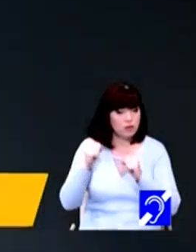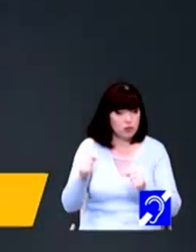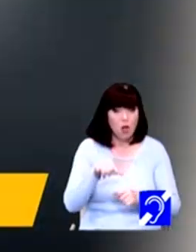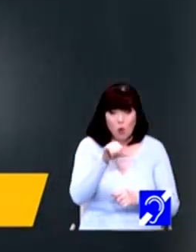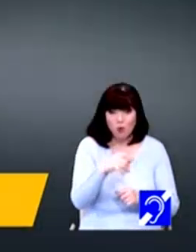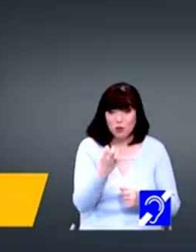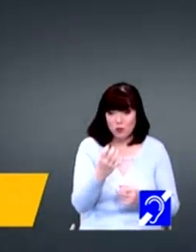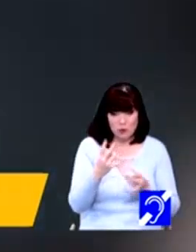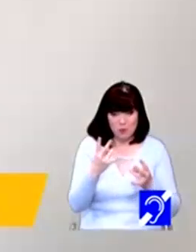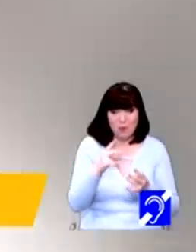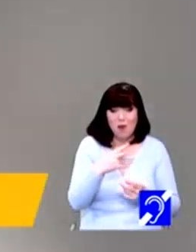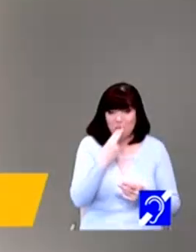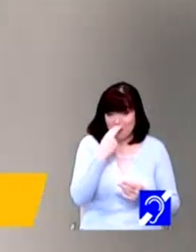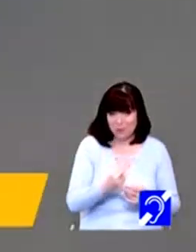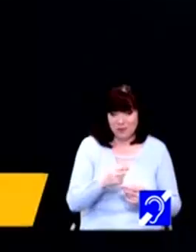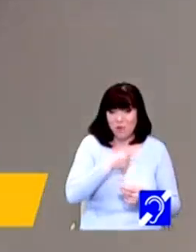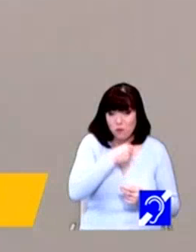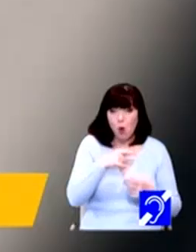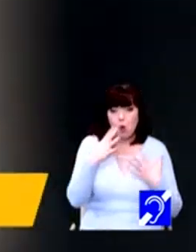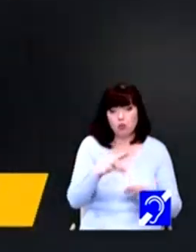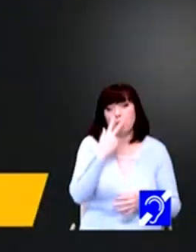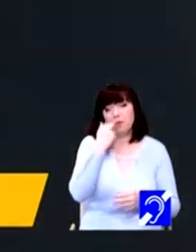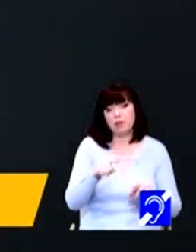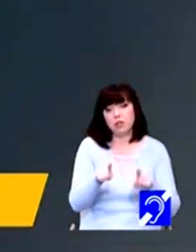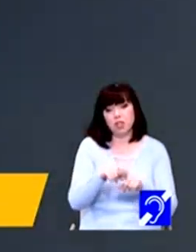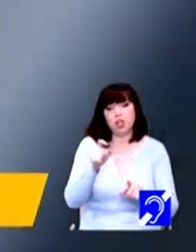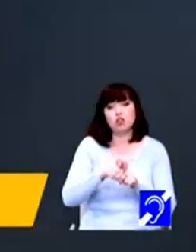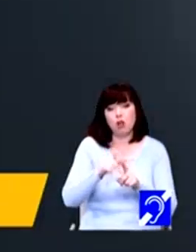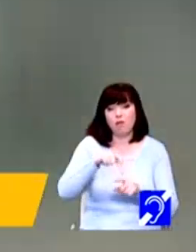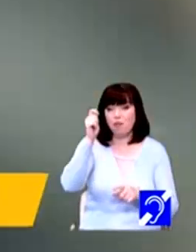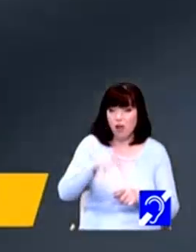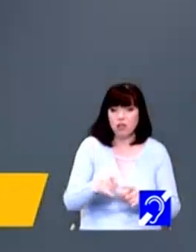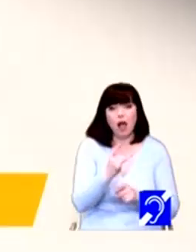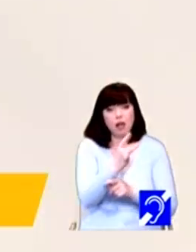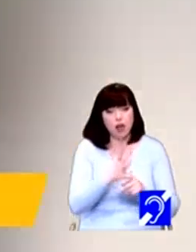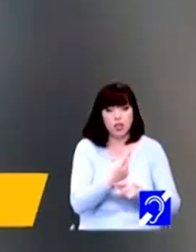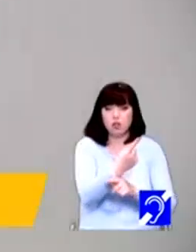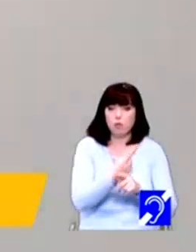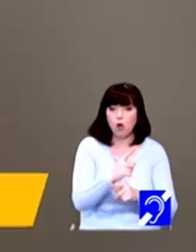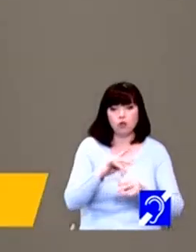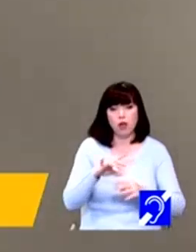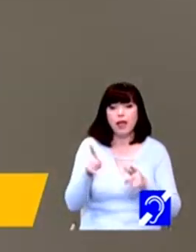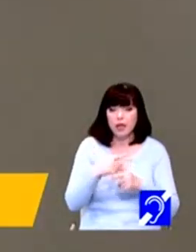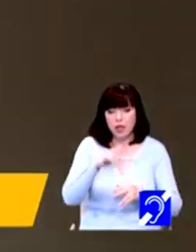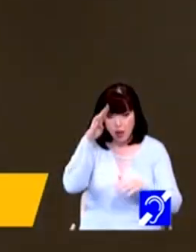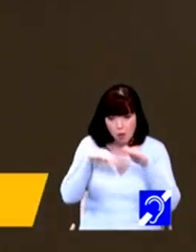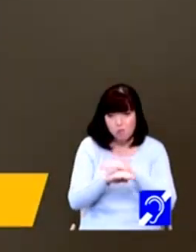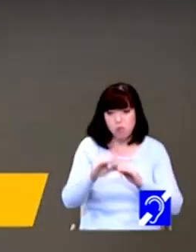vârstă fragedă, copiii par obișnuiți deja cu noțiuni precum rachete, explozii sau adăpostire în subsol.